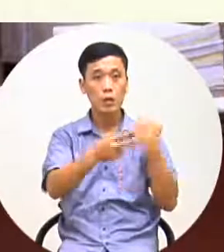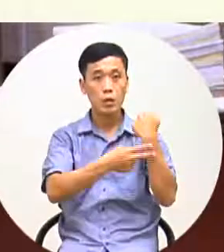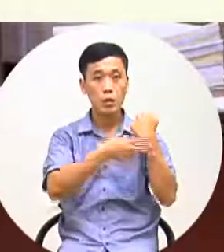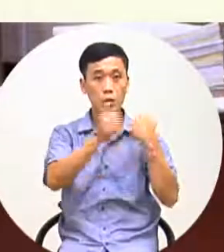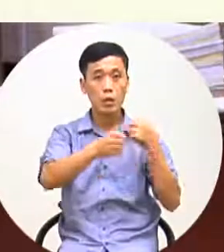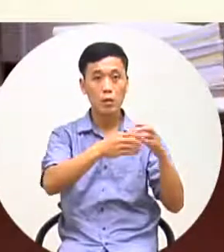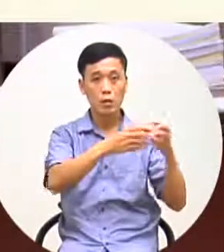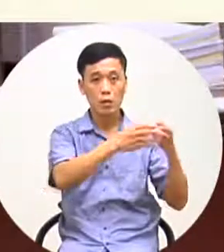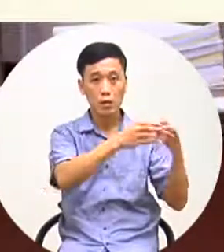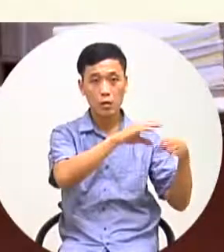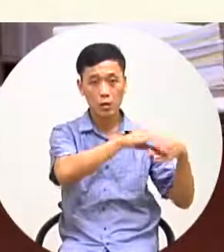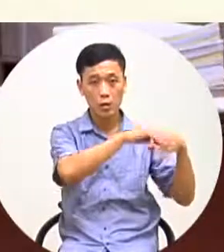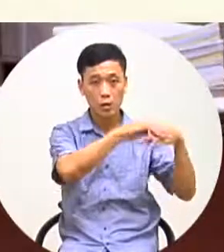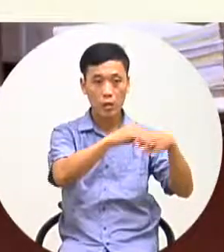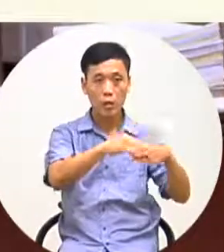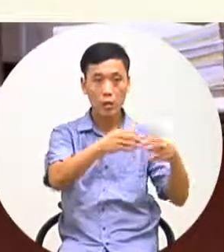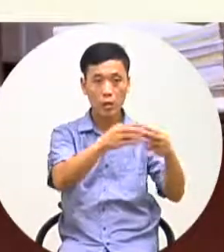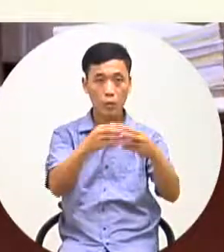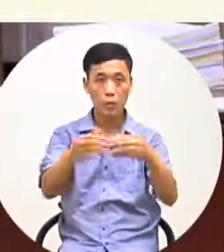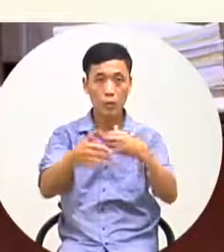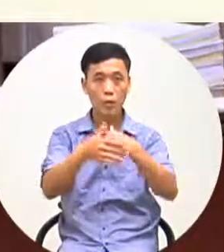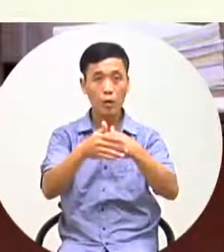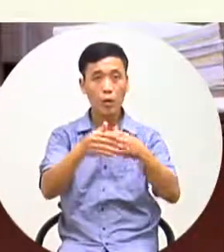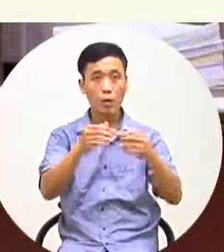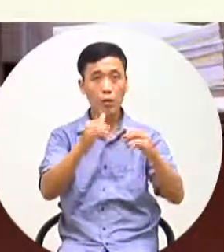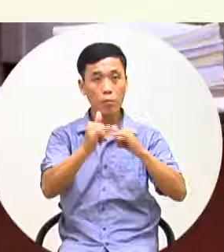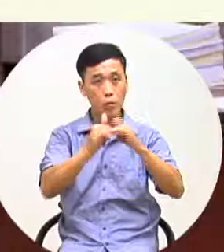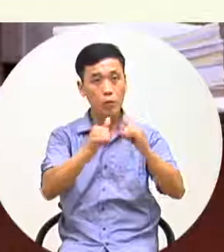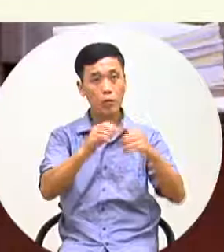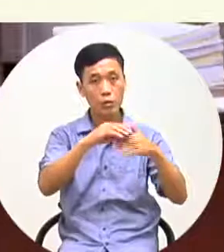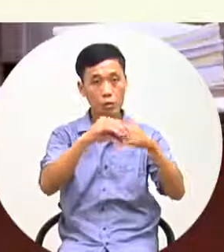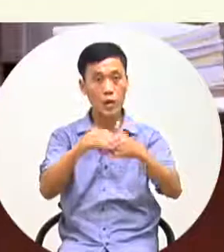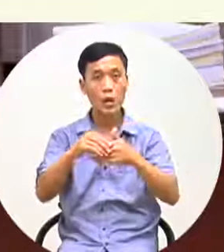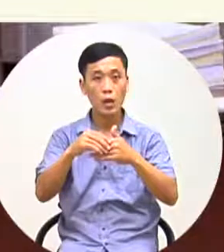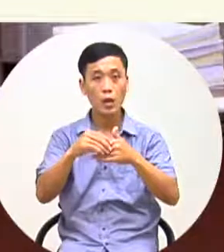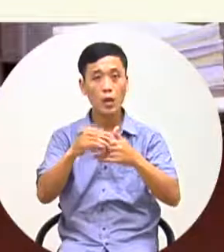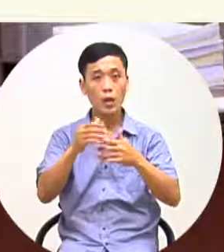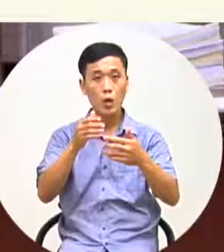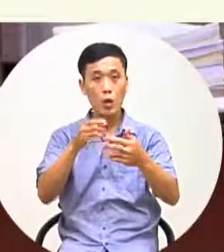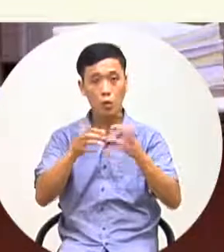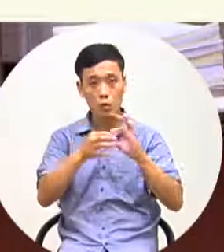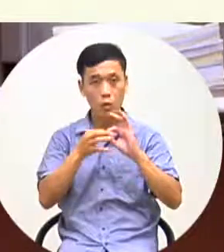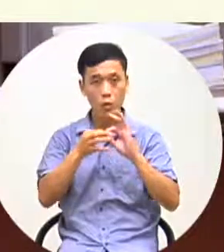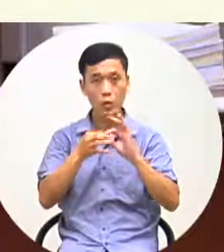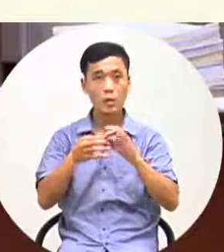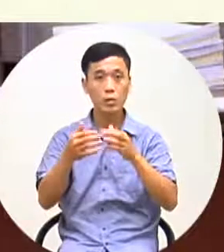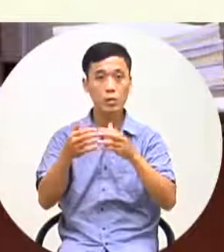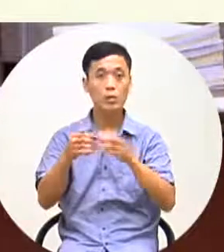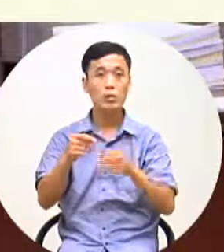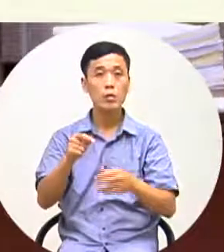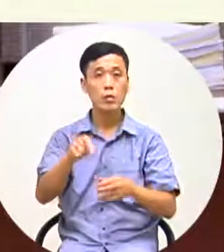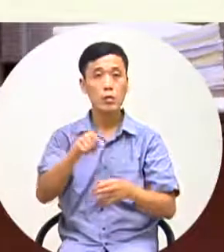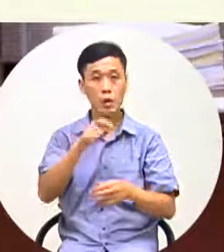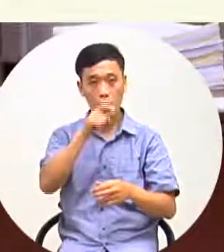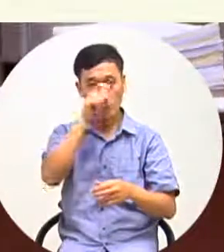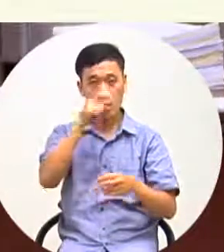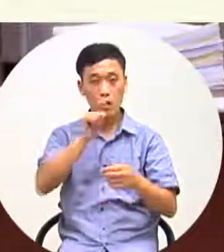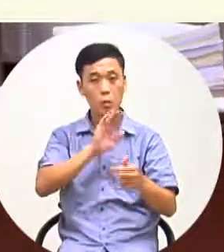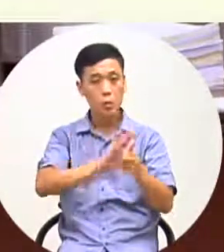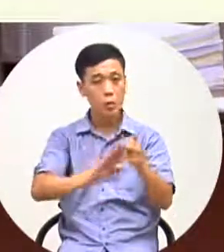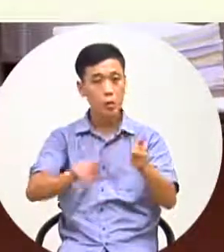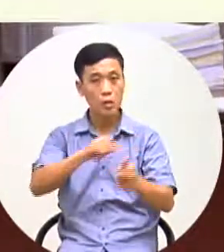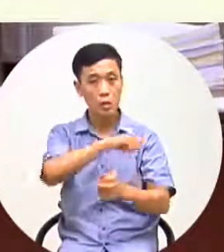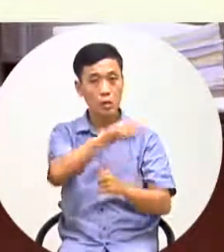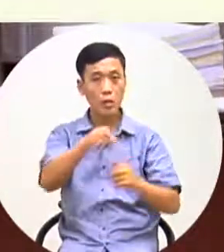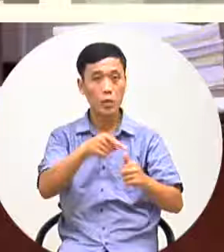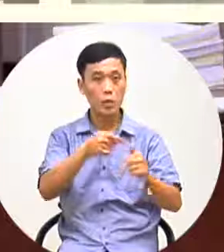亲来，哦，因来这陈情对不对？来这关心的，就是因的财产的问题，因的出路的问题，来做一个努